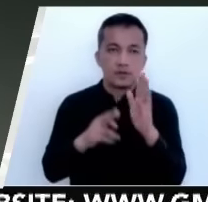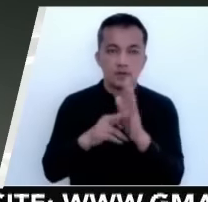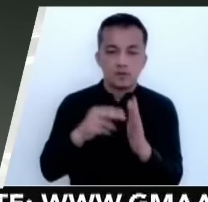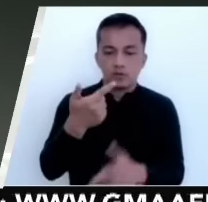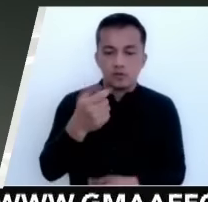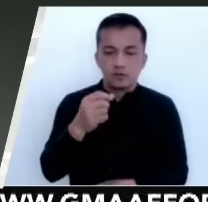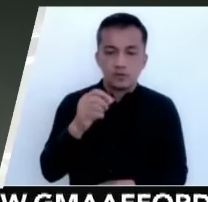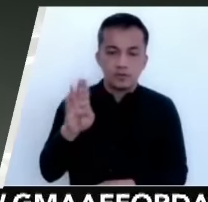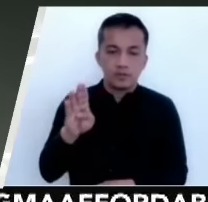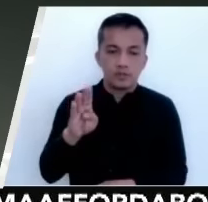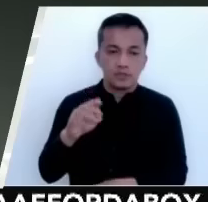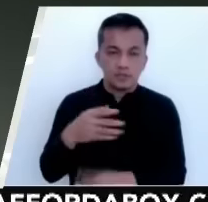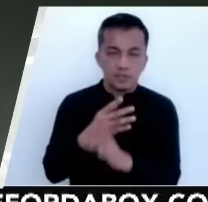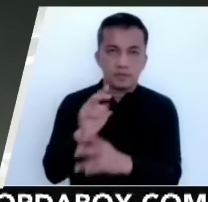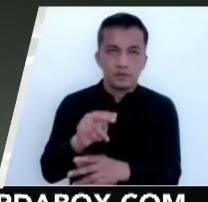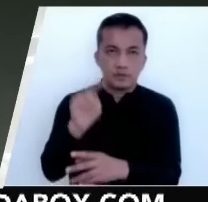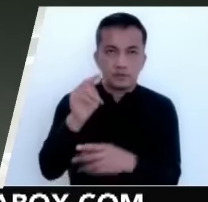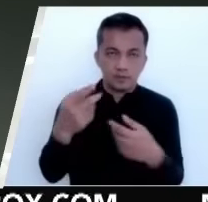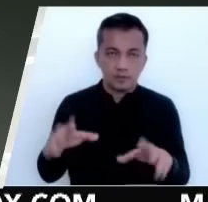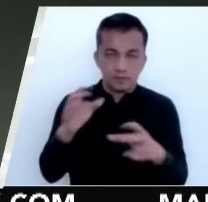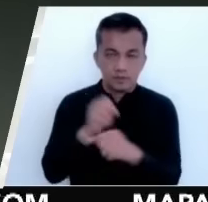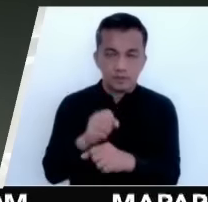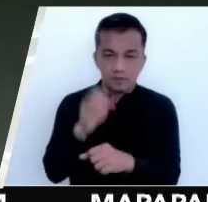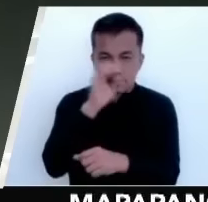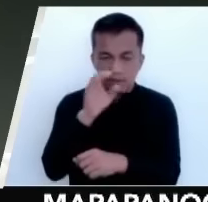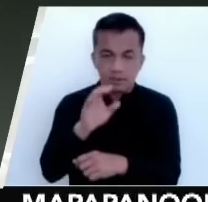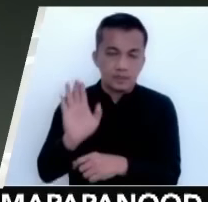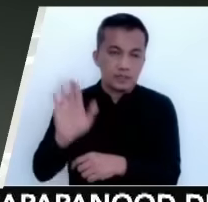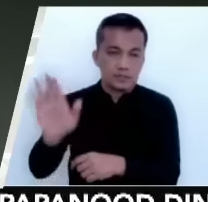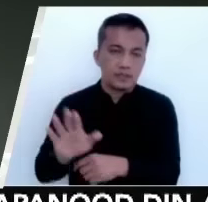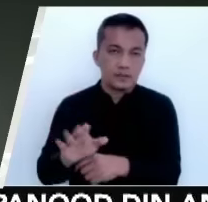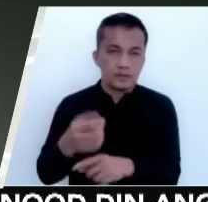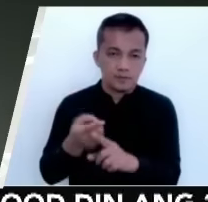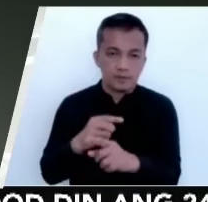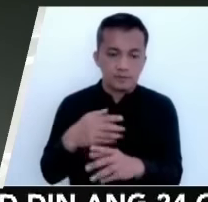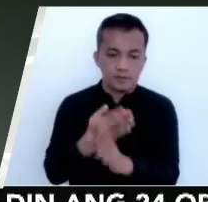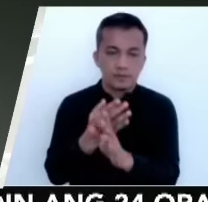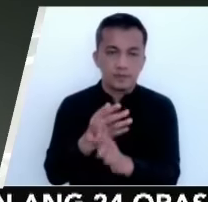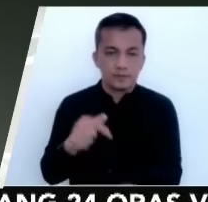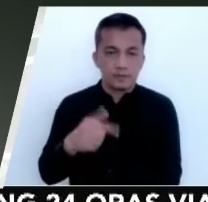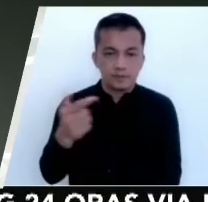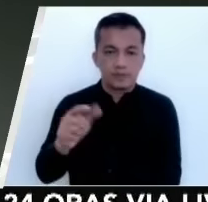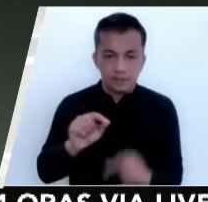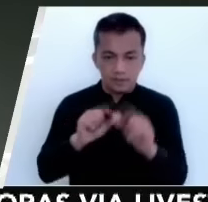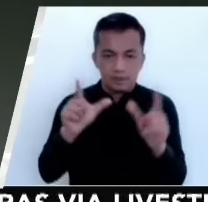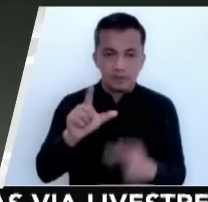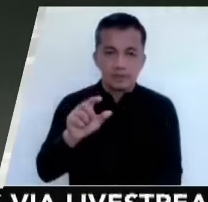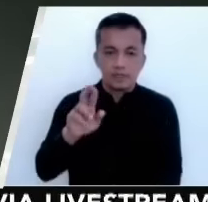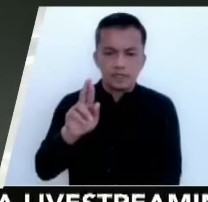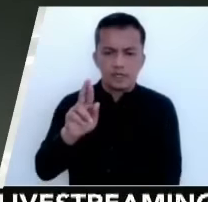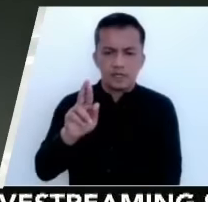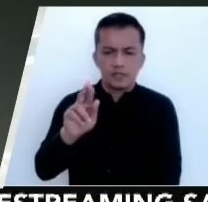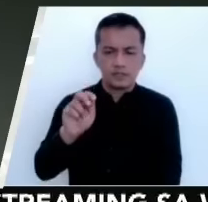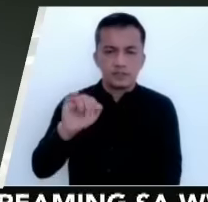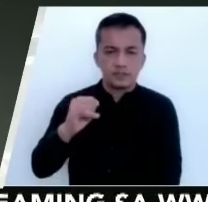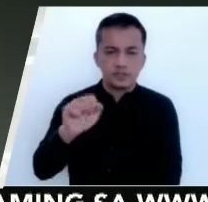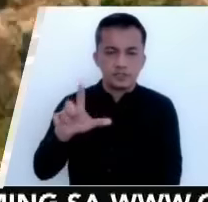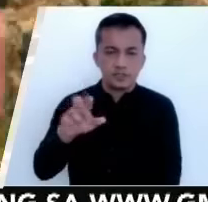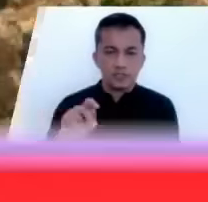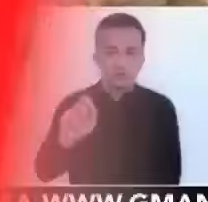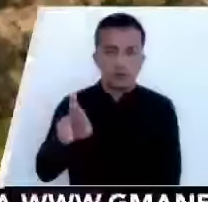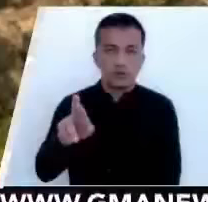para matapos ang paghahanap sa kanya. Mula po sa Davao City, nakatutok live si Argil Relator ng GMA Regional